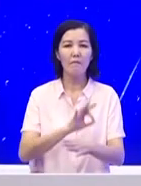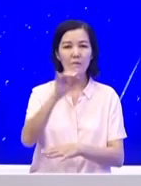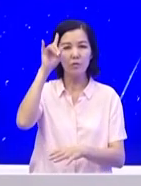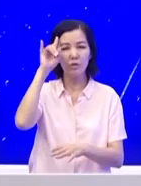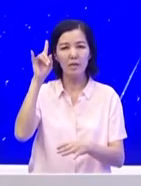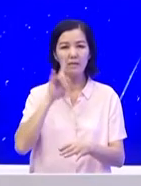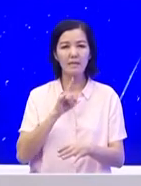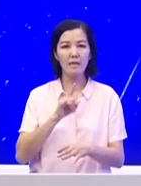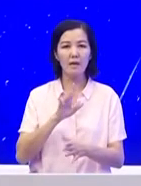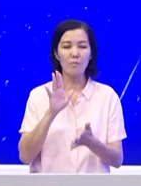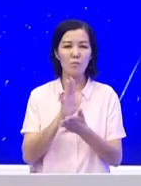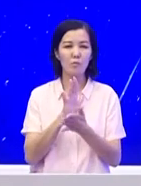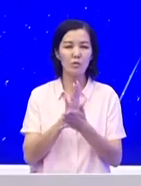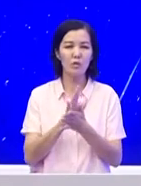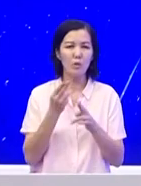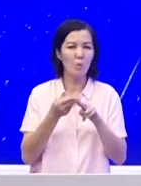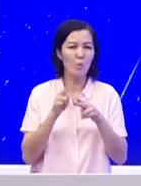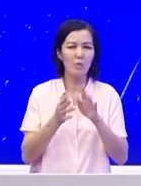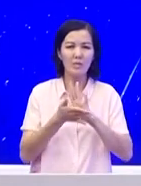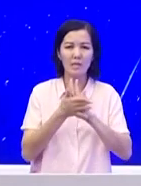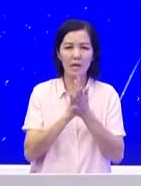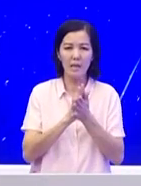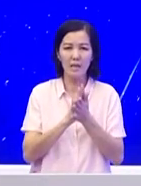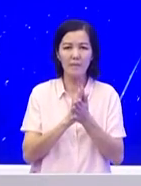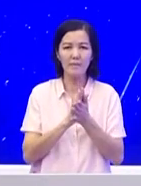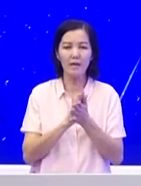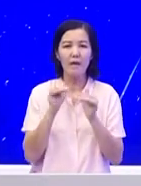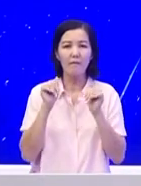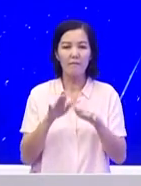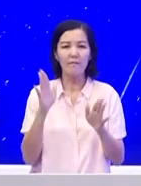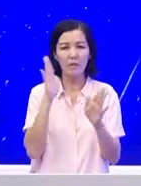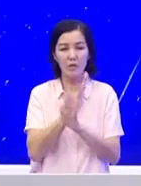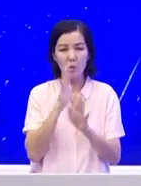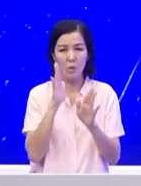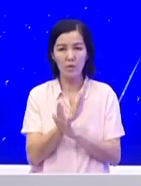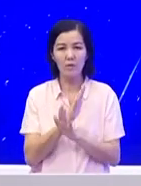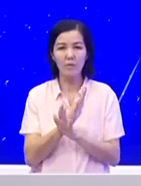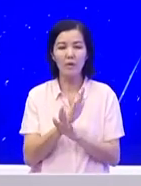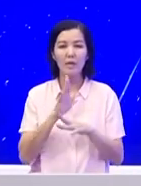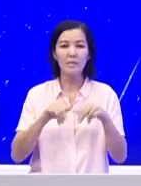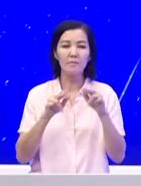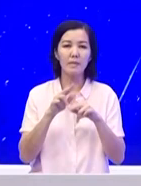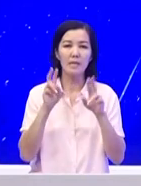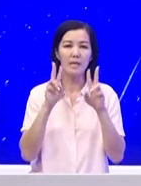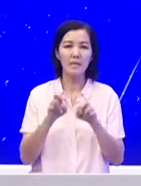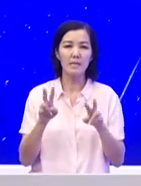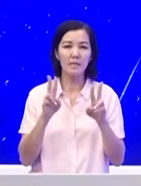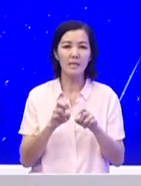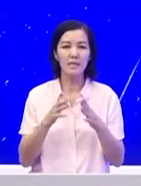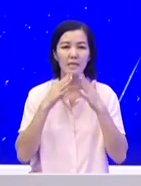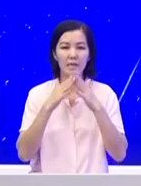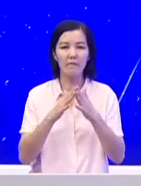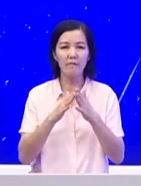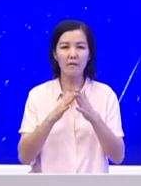Восточный Казахстан на грани мусорного коллапса. К неутешительному выводу пришли экологи. Специалисты проверили полигоны для складирования